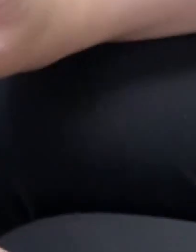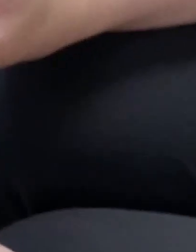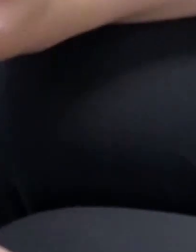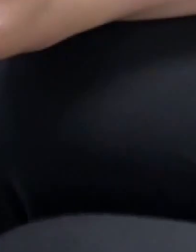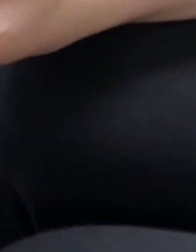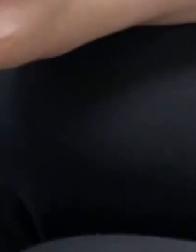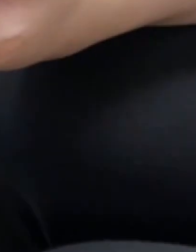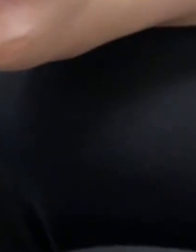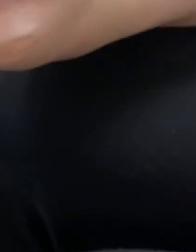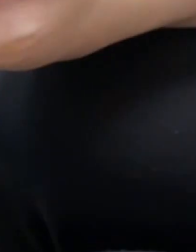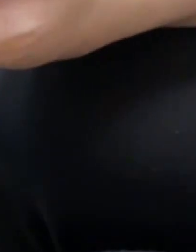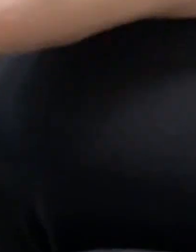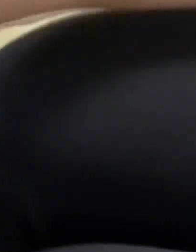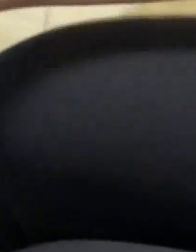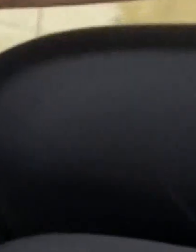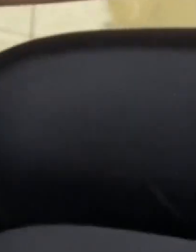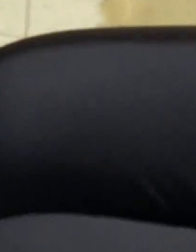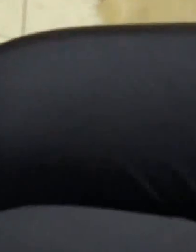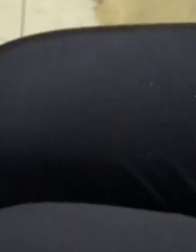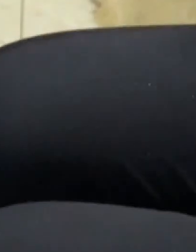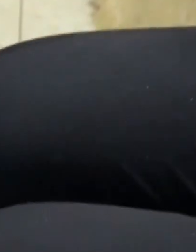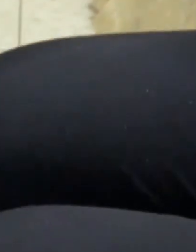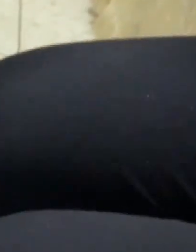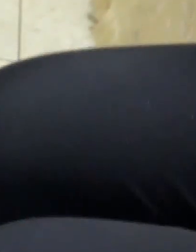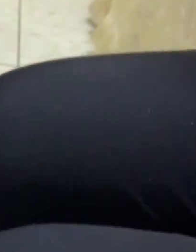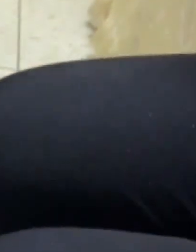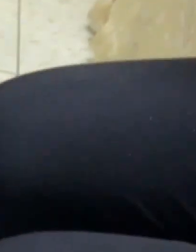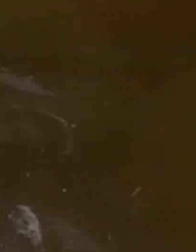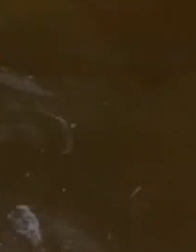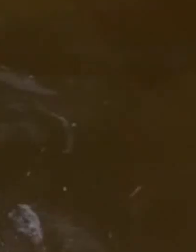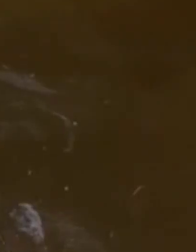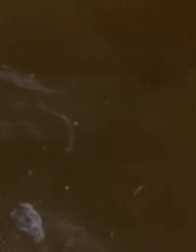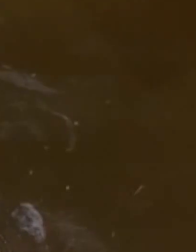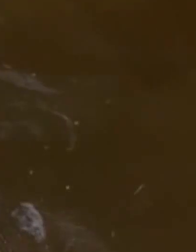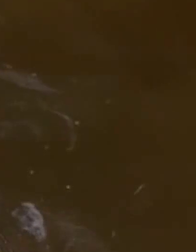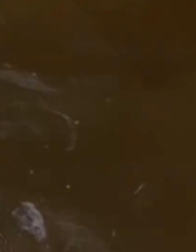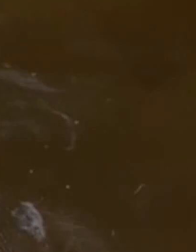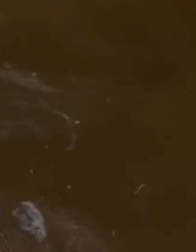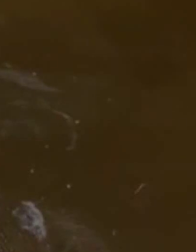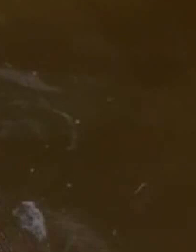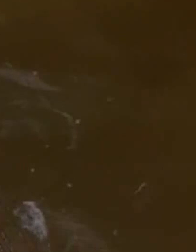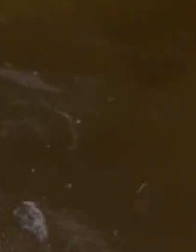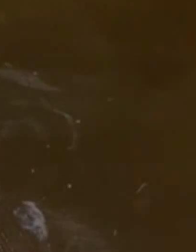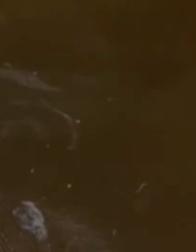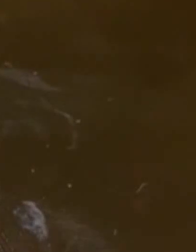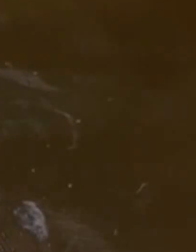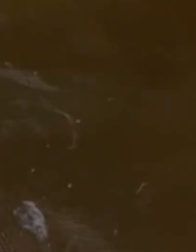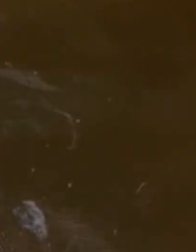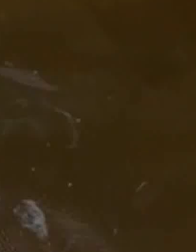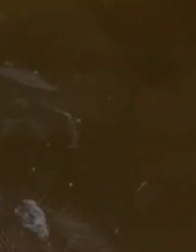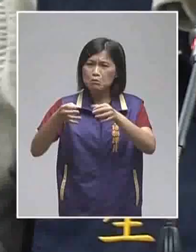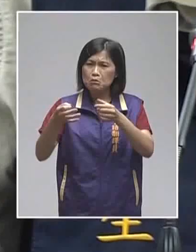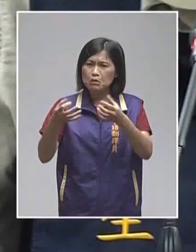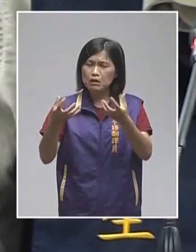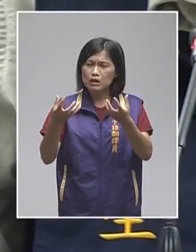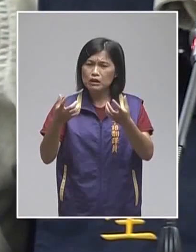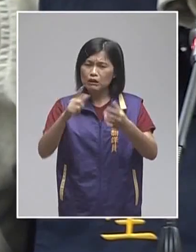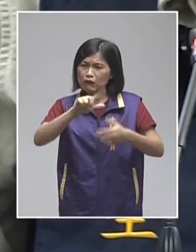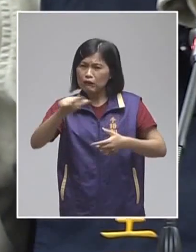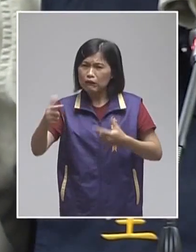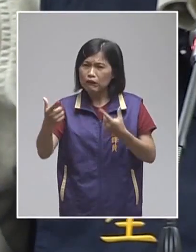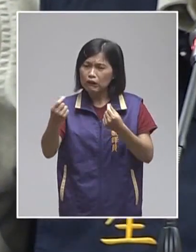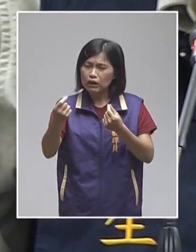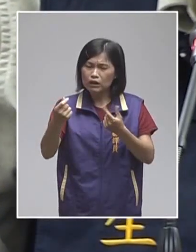给65岁以上民众，还有长照机构、幼儿园员工。市府紧急公告，要市府赶紧前往卫生局退换货。 老师这